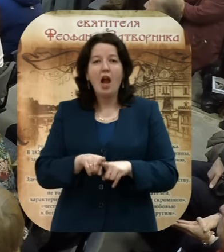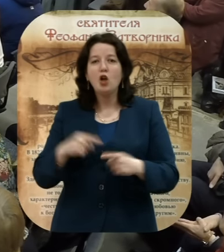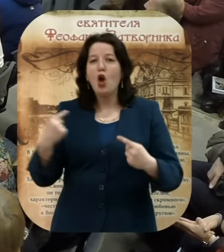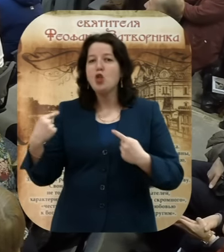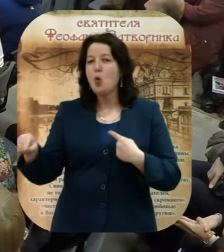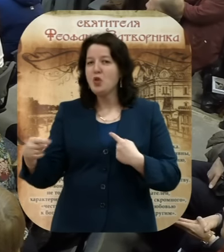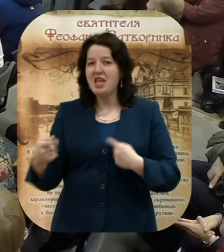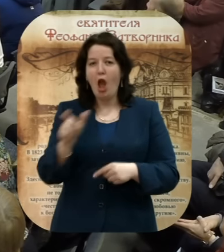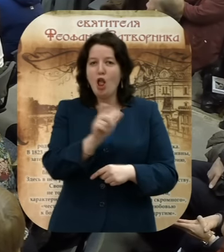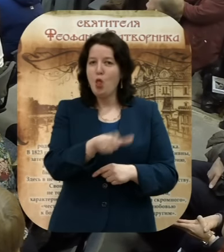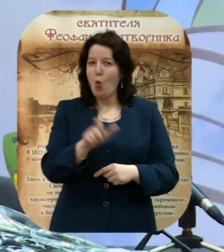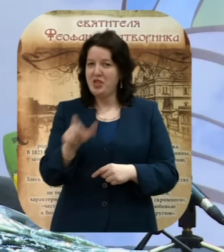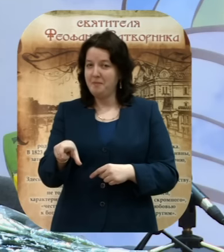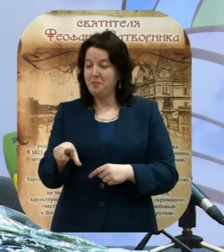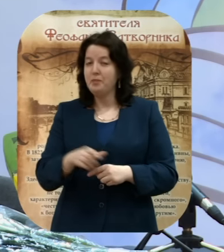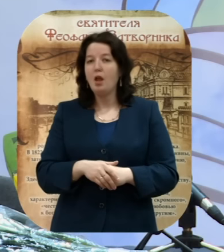люди.